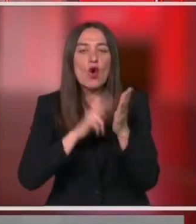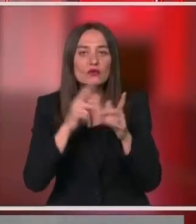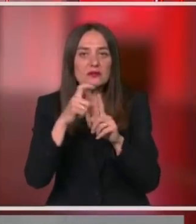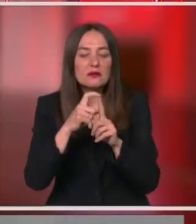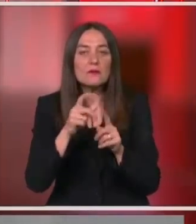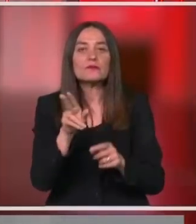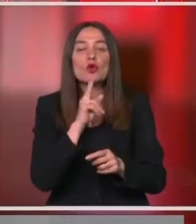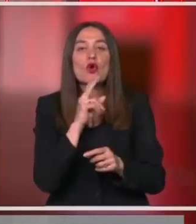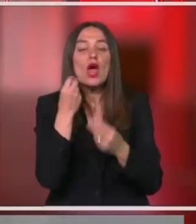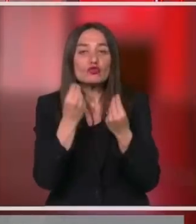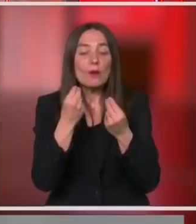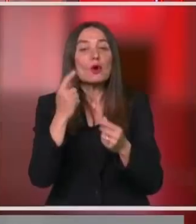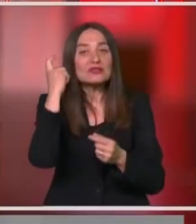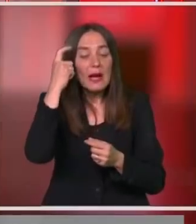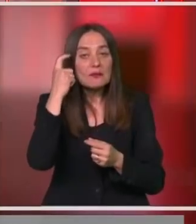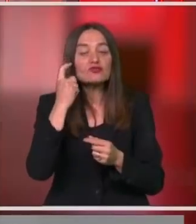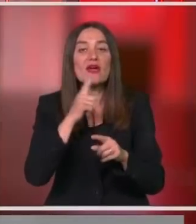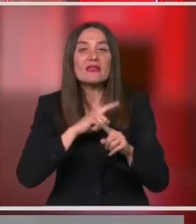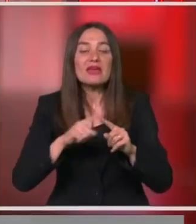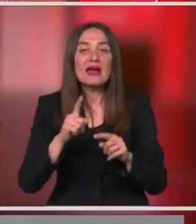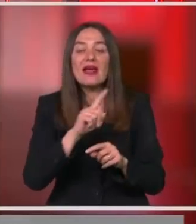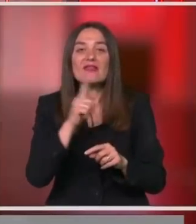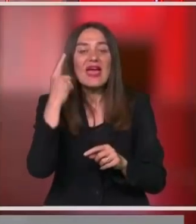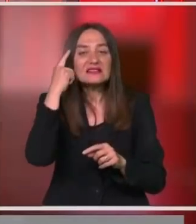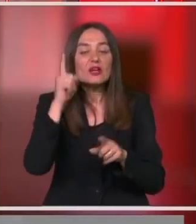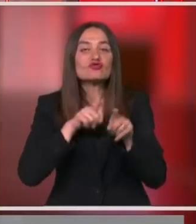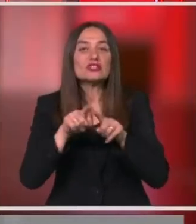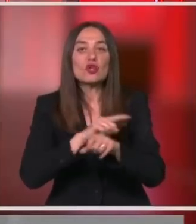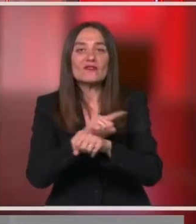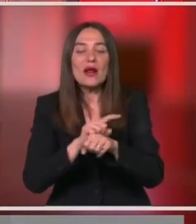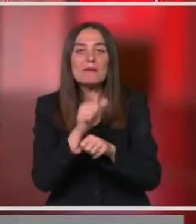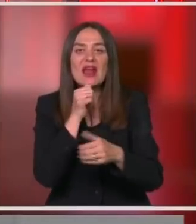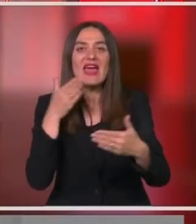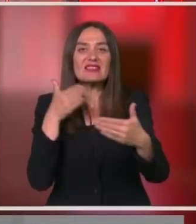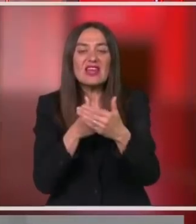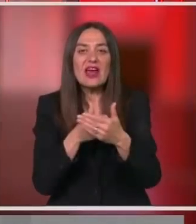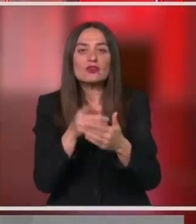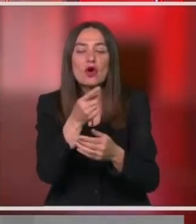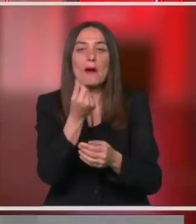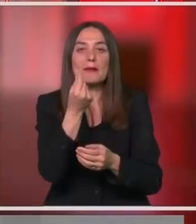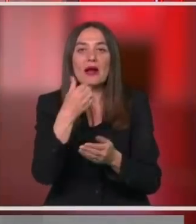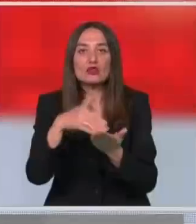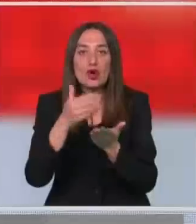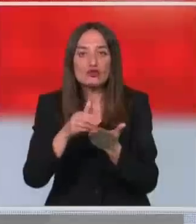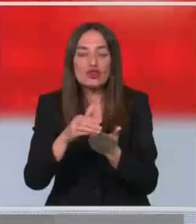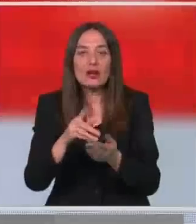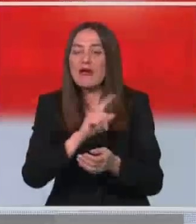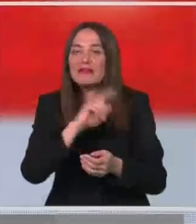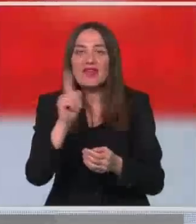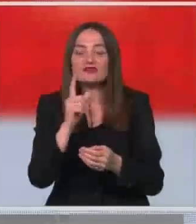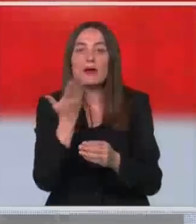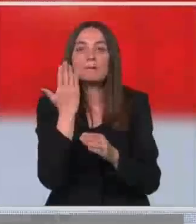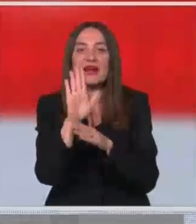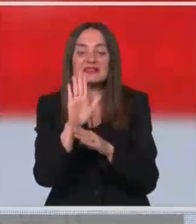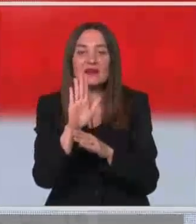je dobro zamišljen jer ne znači istovremeno i direktni fiskalni trošak, odnosno neće